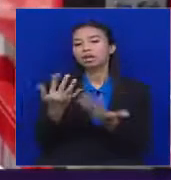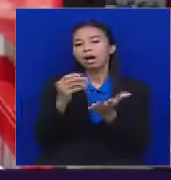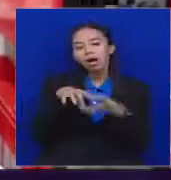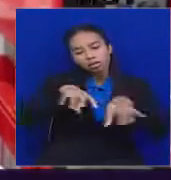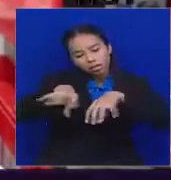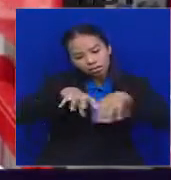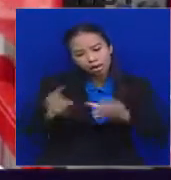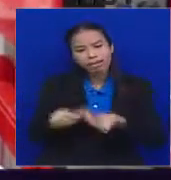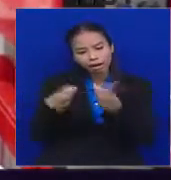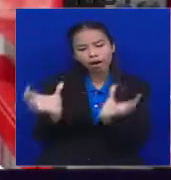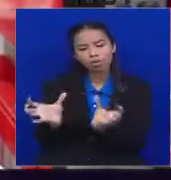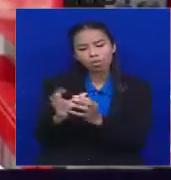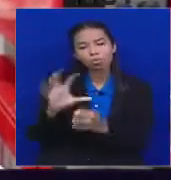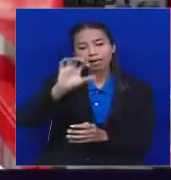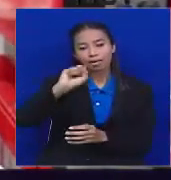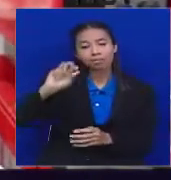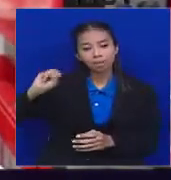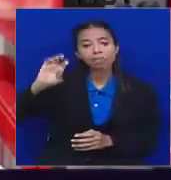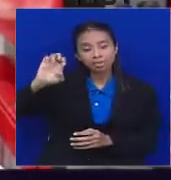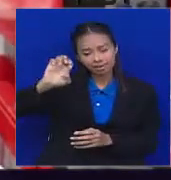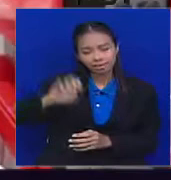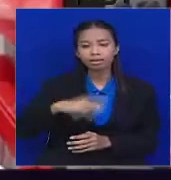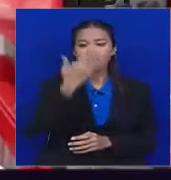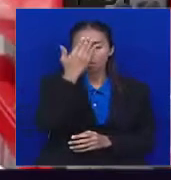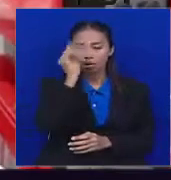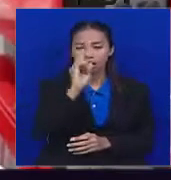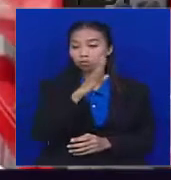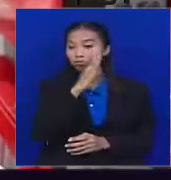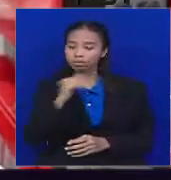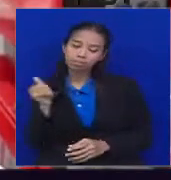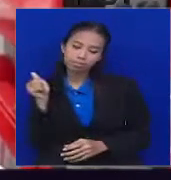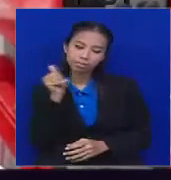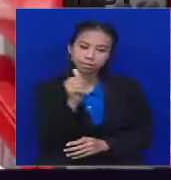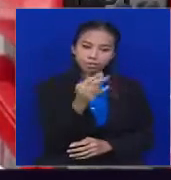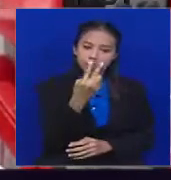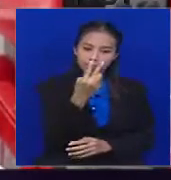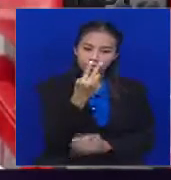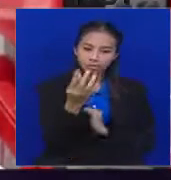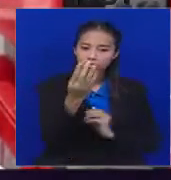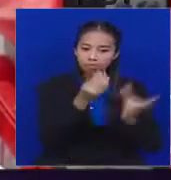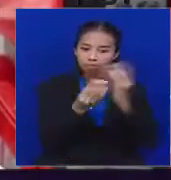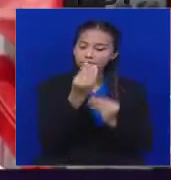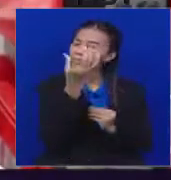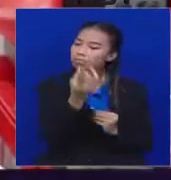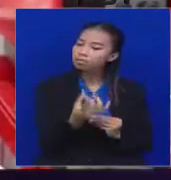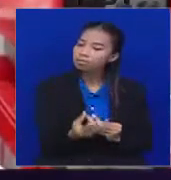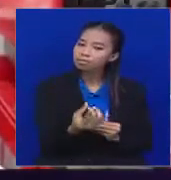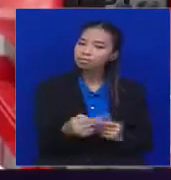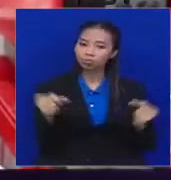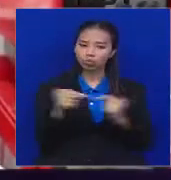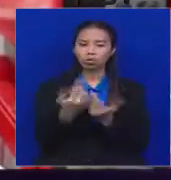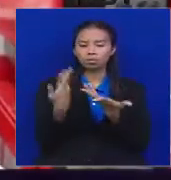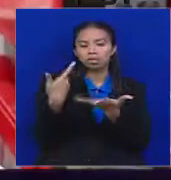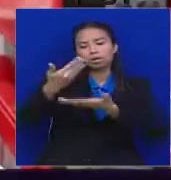ล็กๆหรือ SME นะครับอย่างแท้จริงด้วยซ้ำนะครับเนื่องจากถ้าผู้ชมเดินทางมาที่นี่นะครับสิ่งที่จะได้รับกลับไปนะครับไม่ว่าจะเป็นเทรนด์ของตลาดให